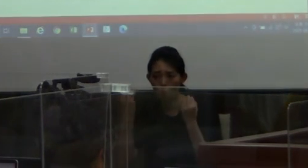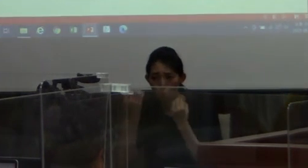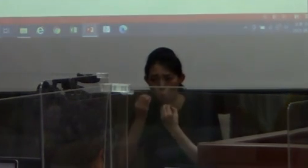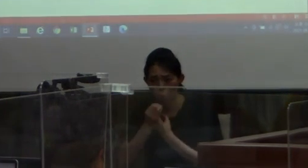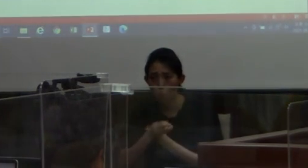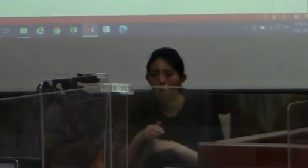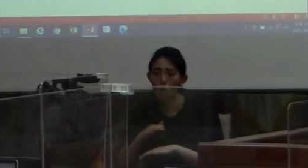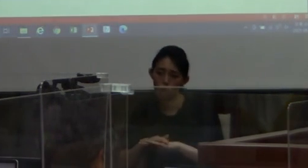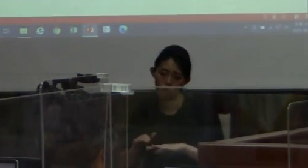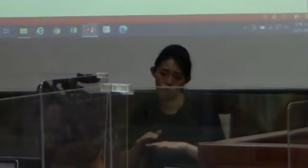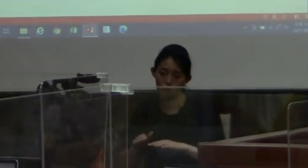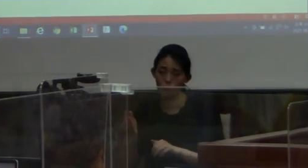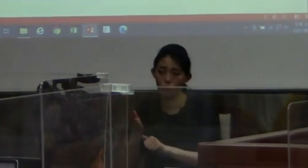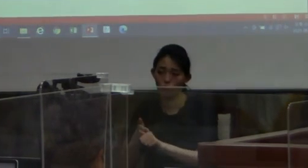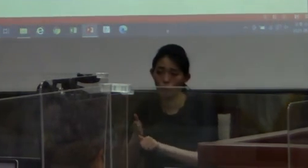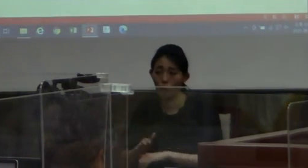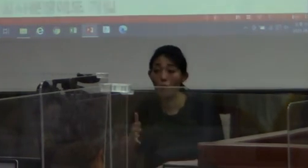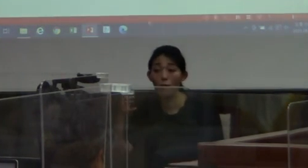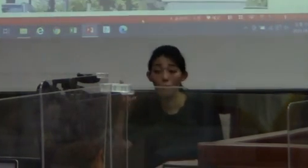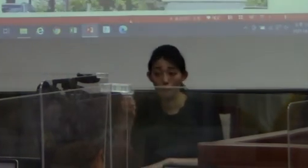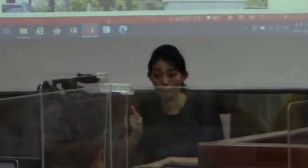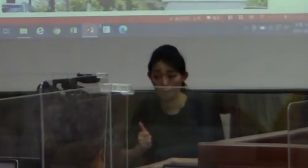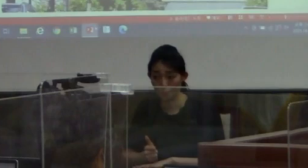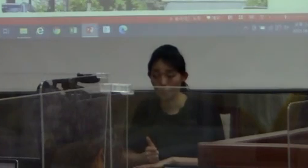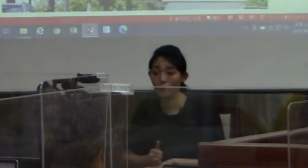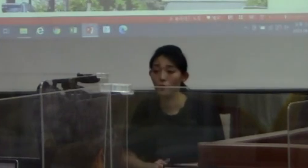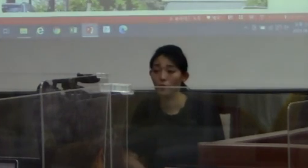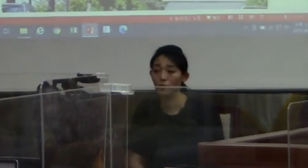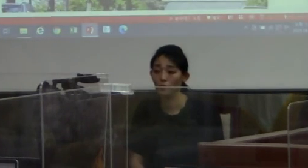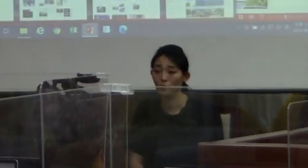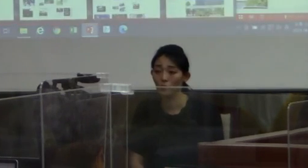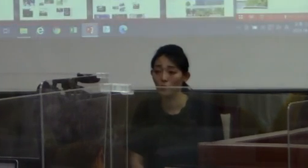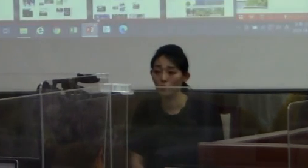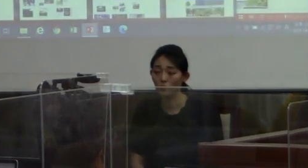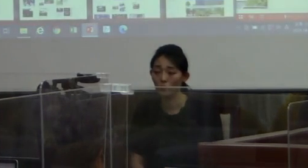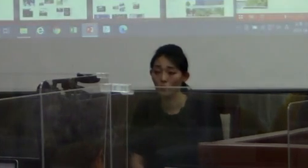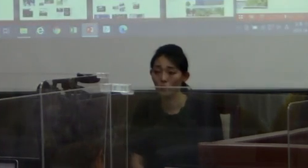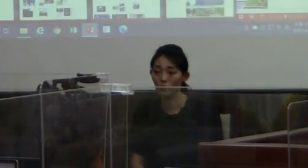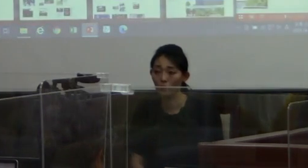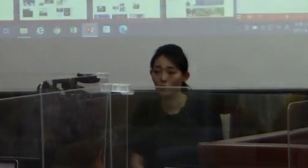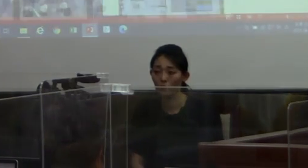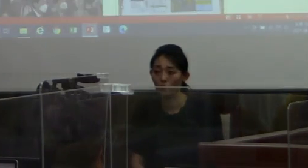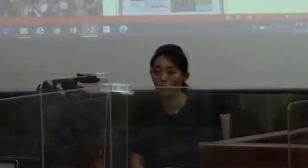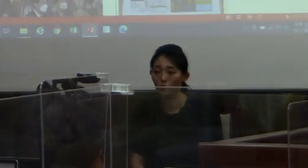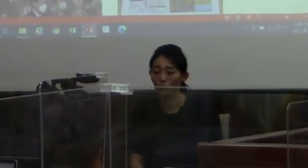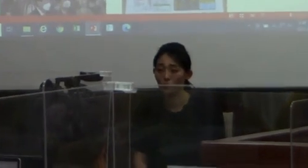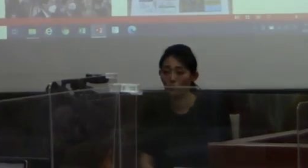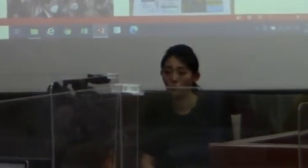풀렸으면 합니다. 예, 마지막입니다. 약 8분 남았으니까.